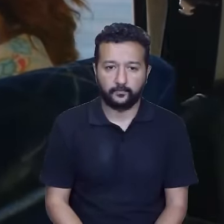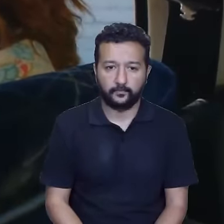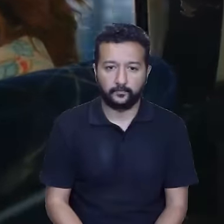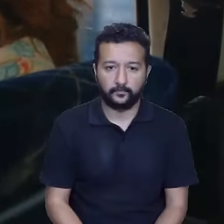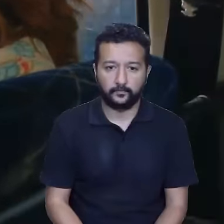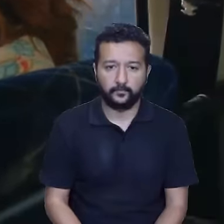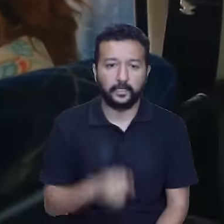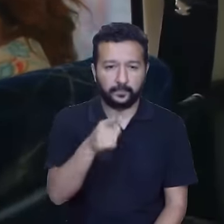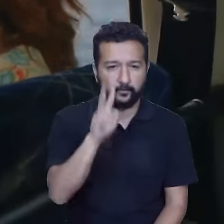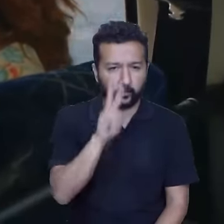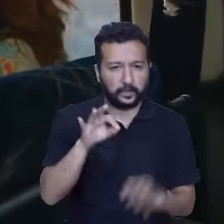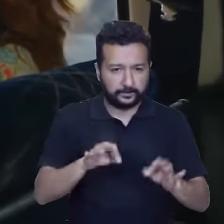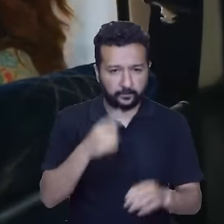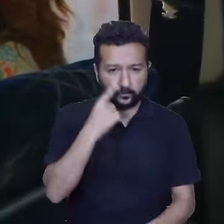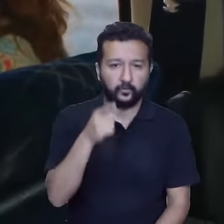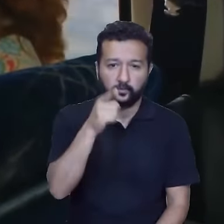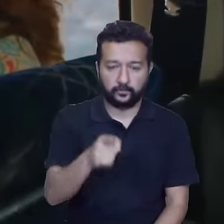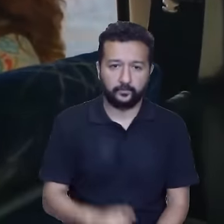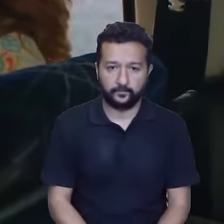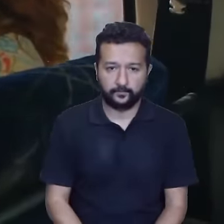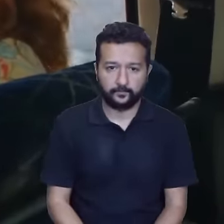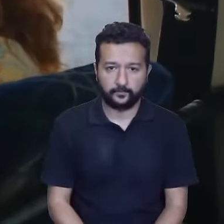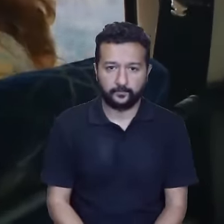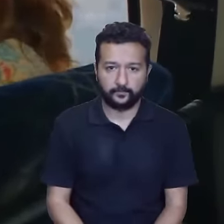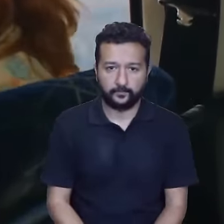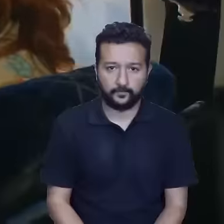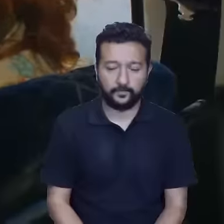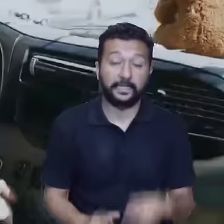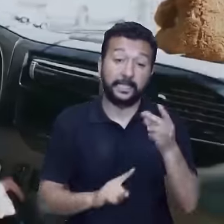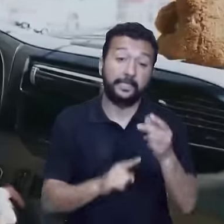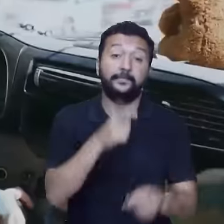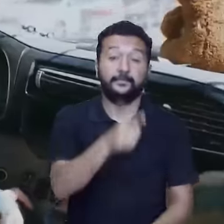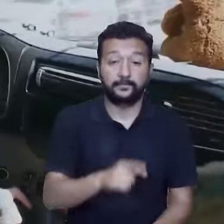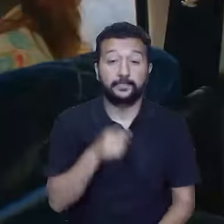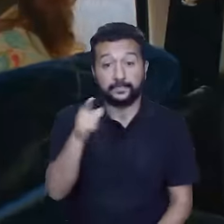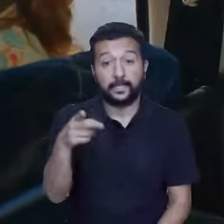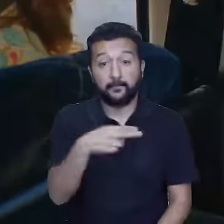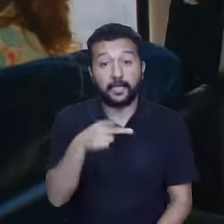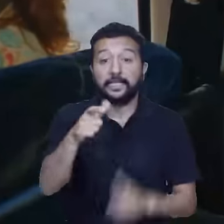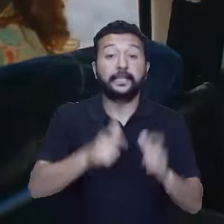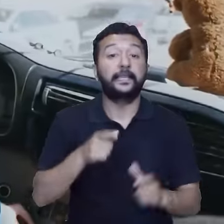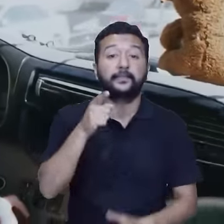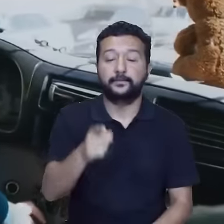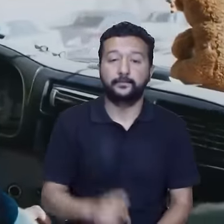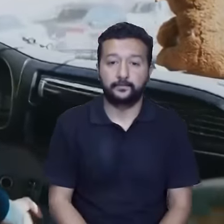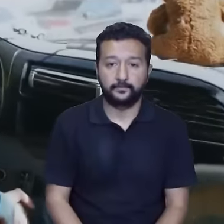İlyas minibüsçüyse ben de son durum. Dönüp dolaşıp bana geleceksin yazdı. İlyas, senin şu balıkçı